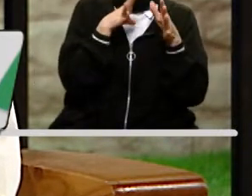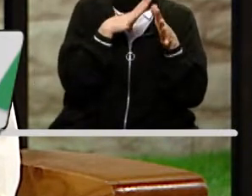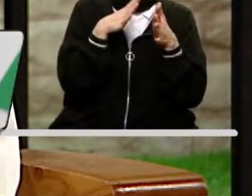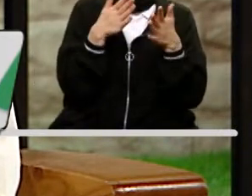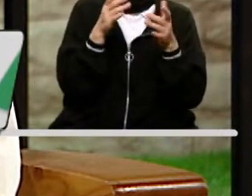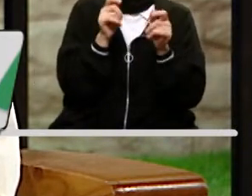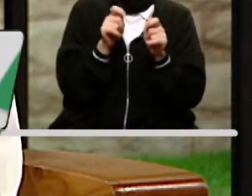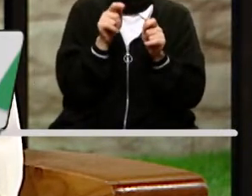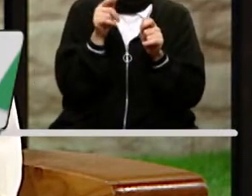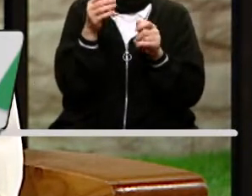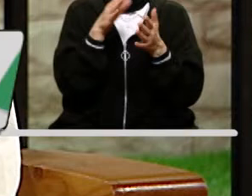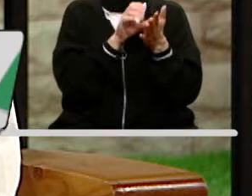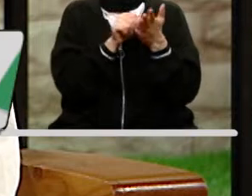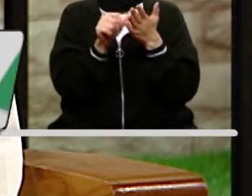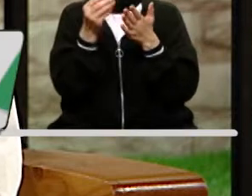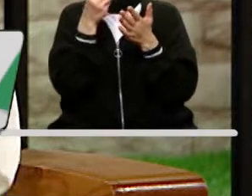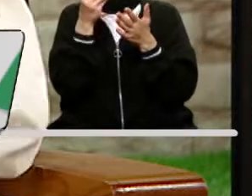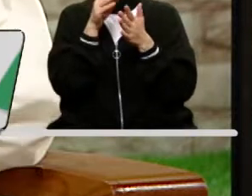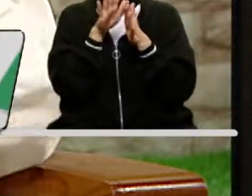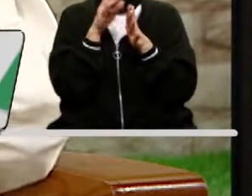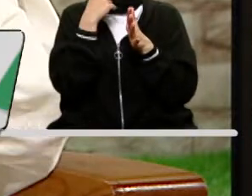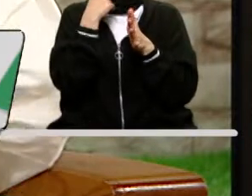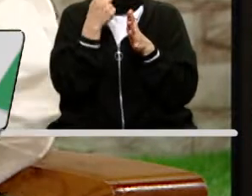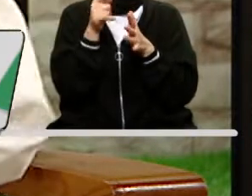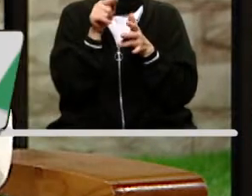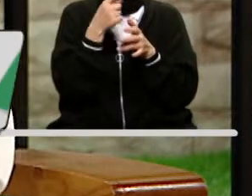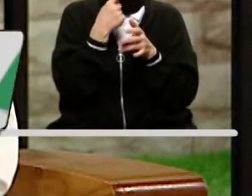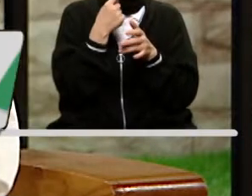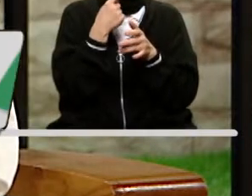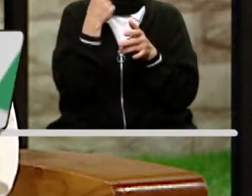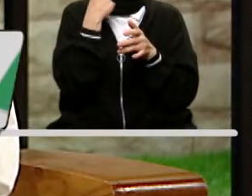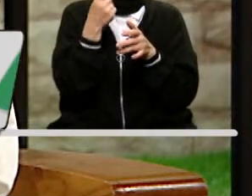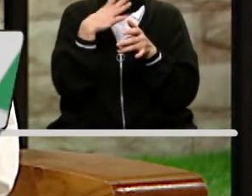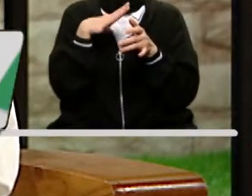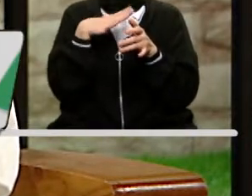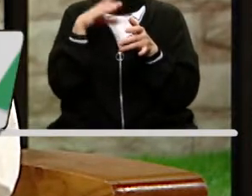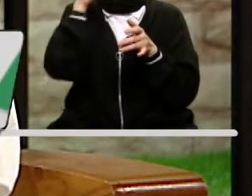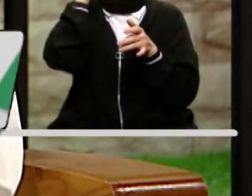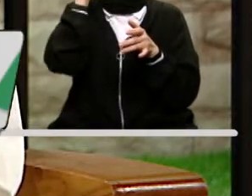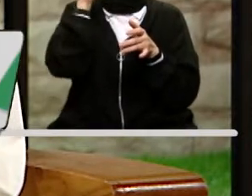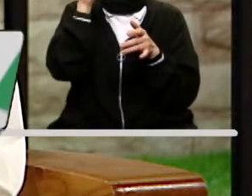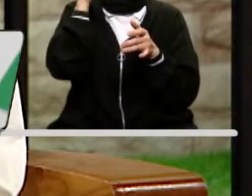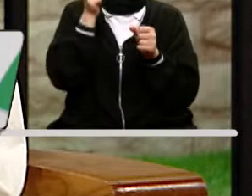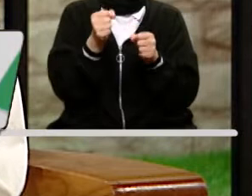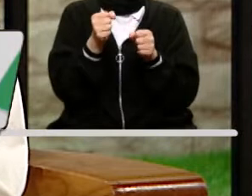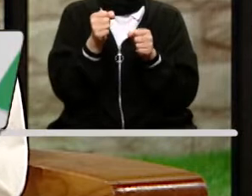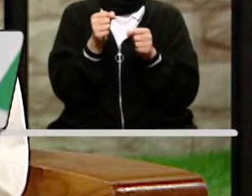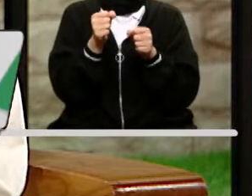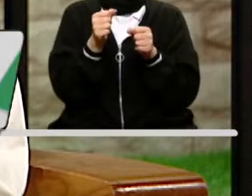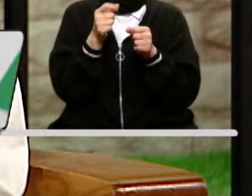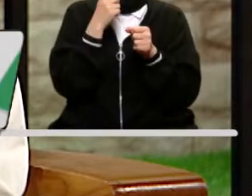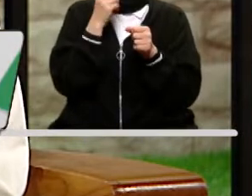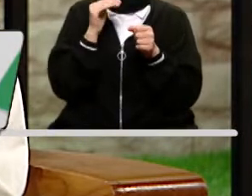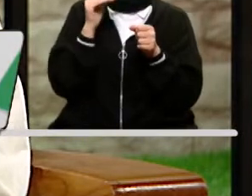yemeyeceğine göre tatmak istersiniz. Şöyle bir an önce de bir bakmak istersiniz. Aklınız orada kalır bir an önce, değil mi? Bunun gibidir. Yetişkinler